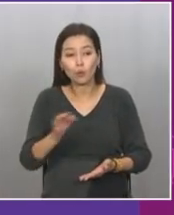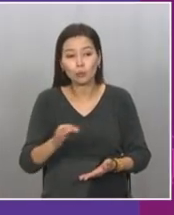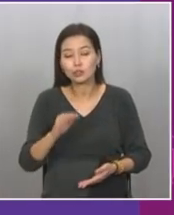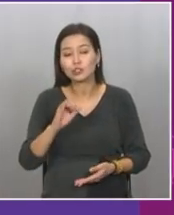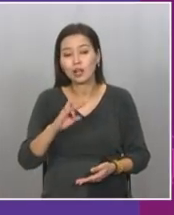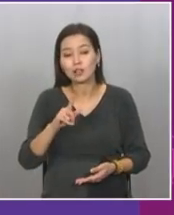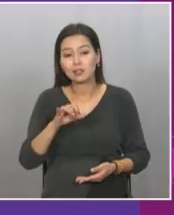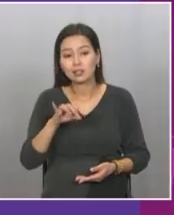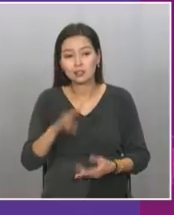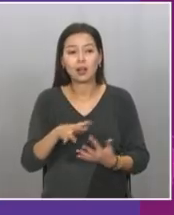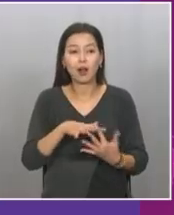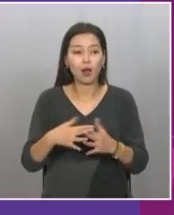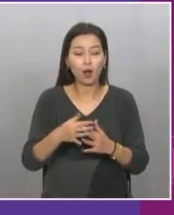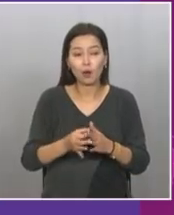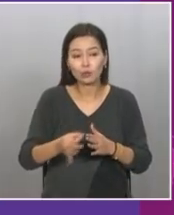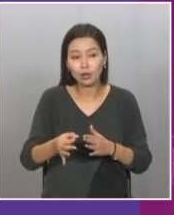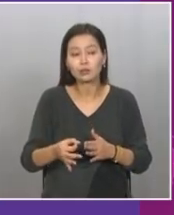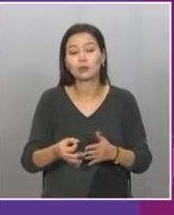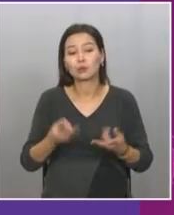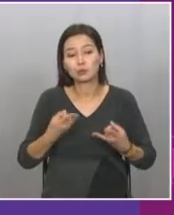облысы, Жангелдин ауданында туған.